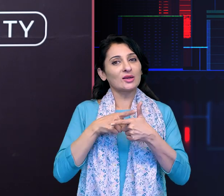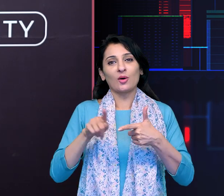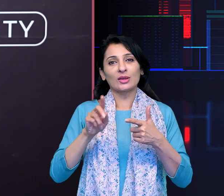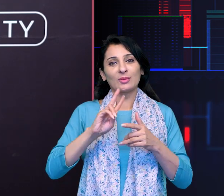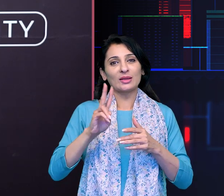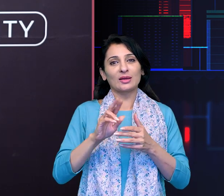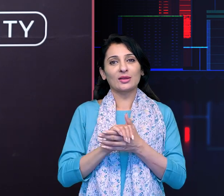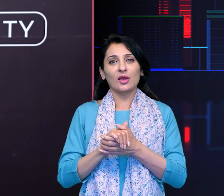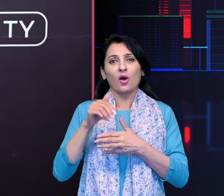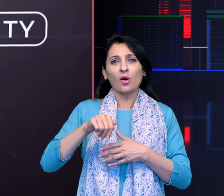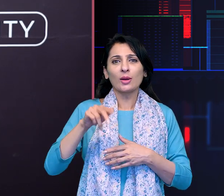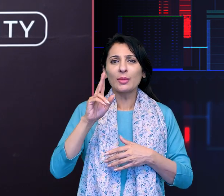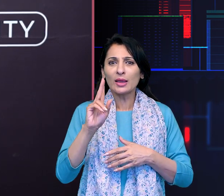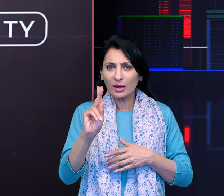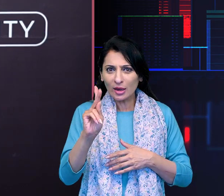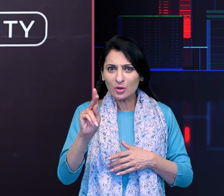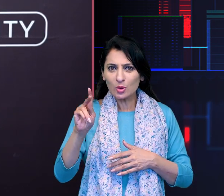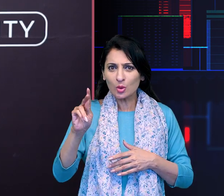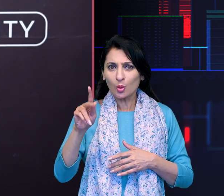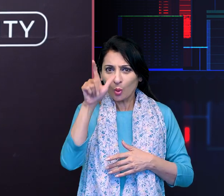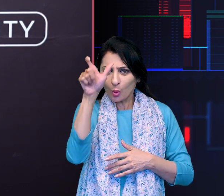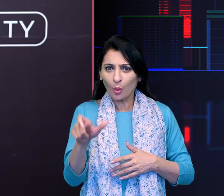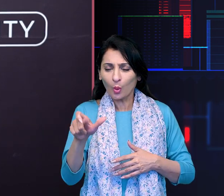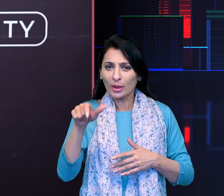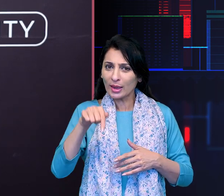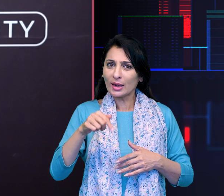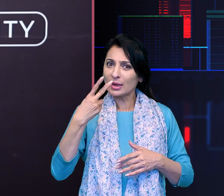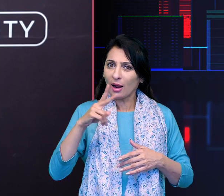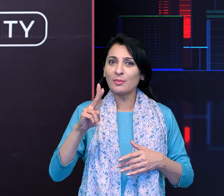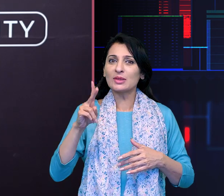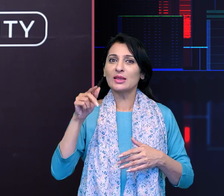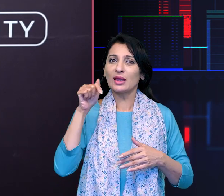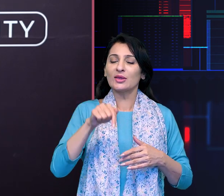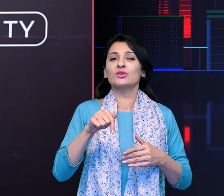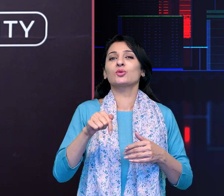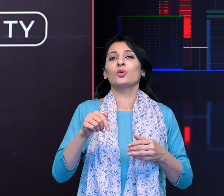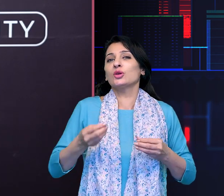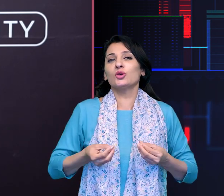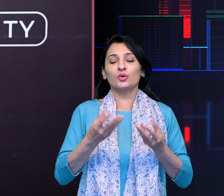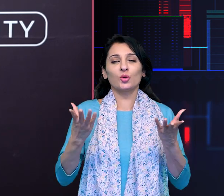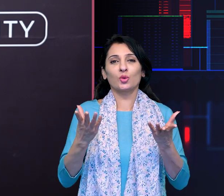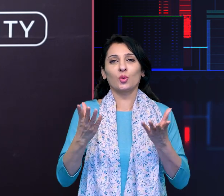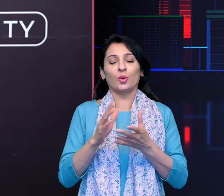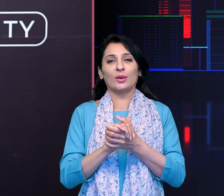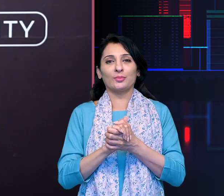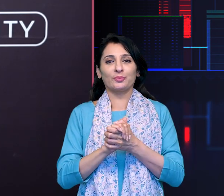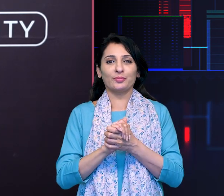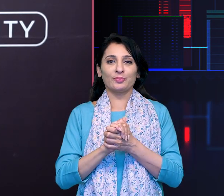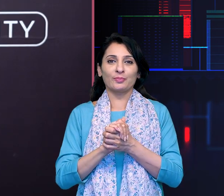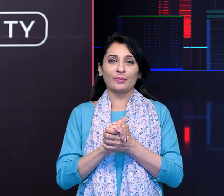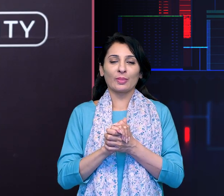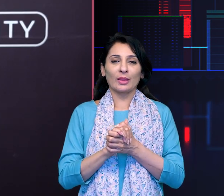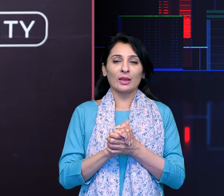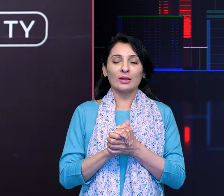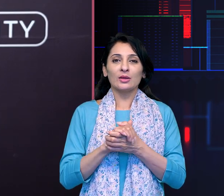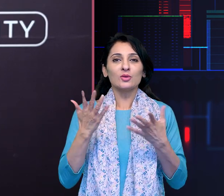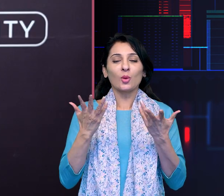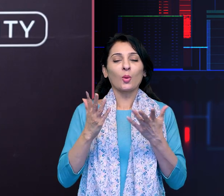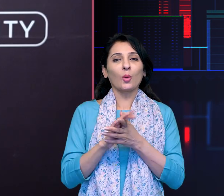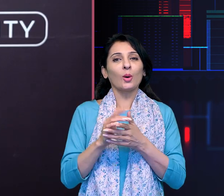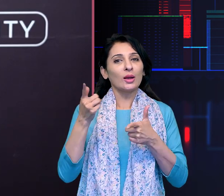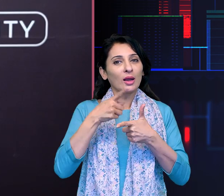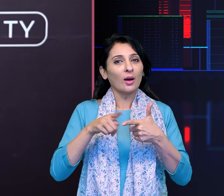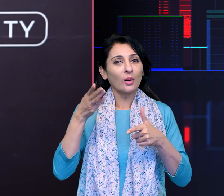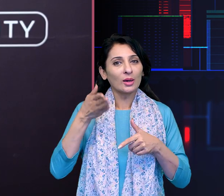बाबा बुल्ले शाह का शहर विद सिचुएटेड ऑन फिरोजपुर रोड कसूर आज जिस सिटी में हम बात करना